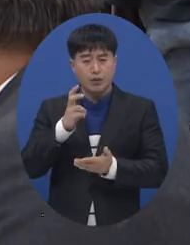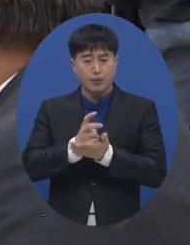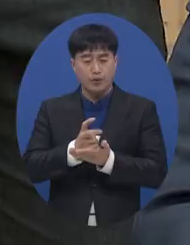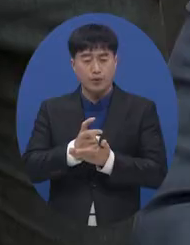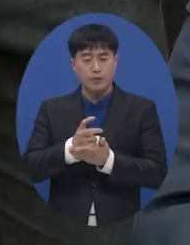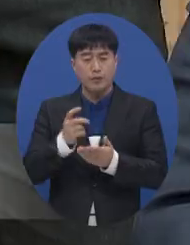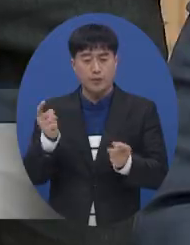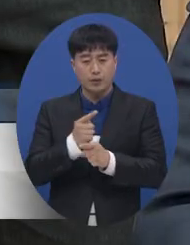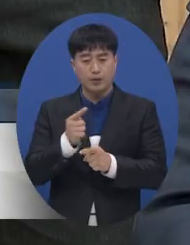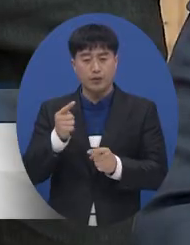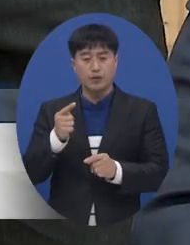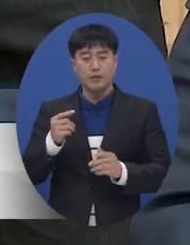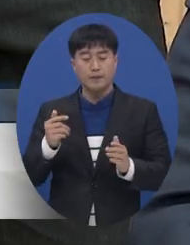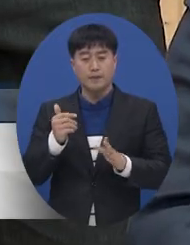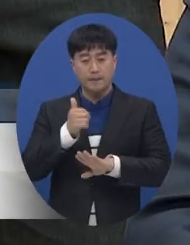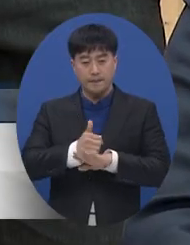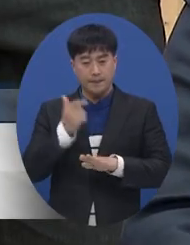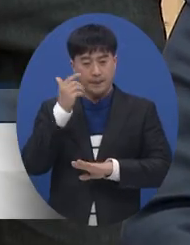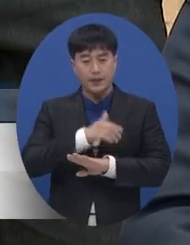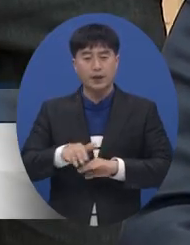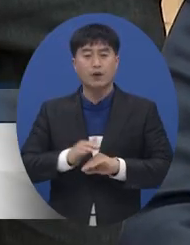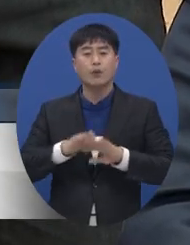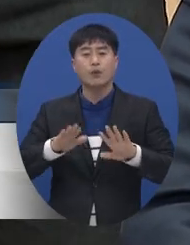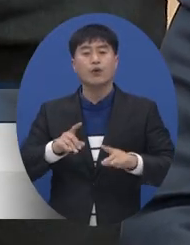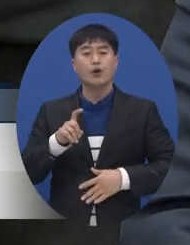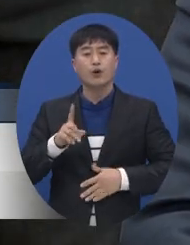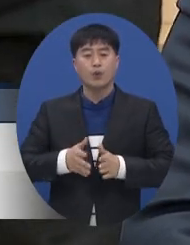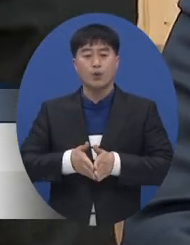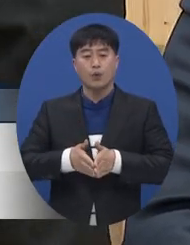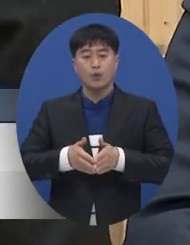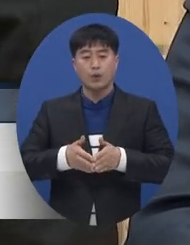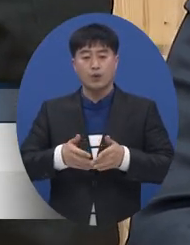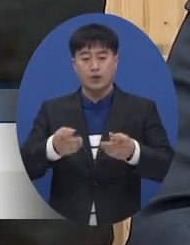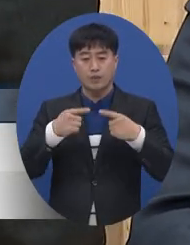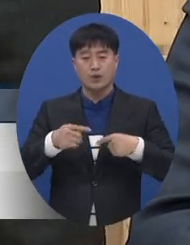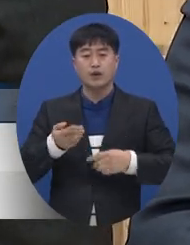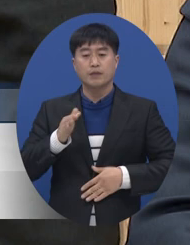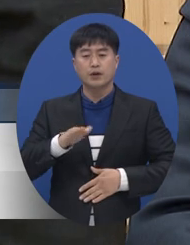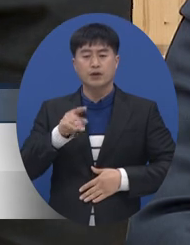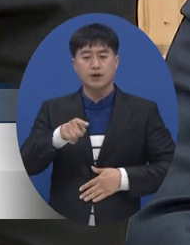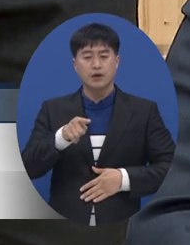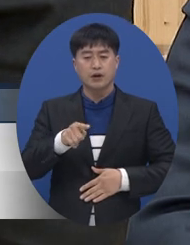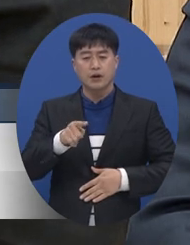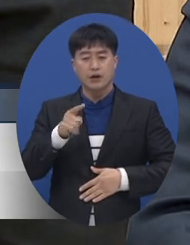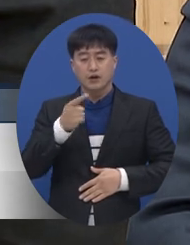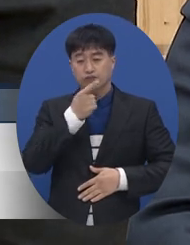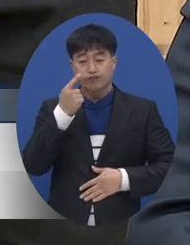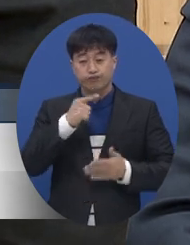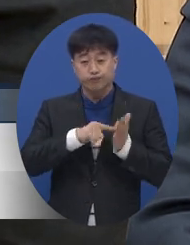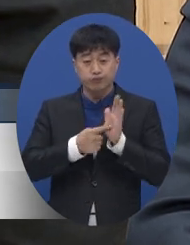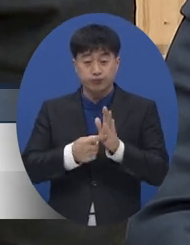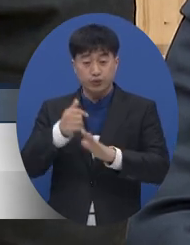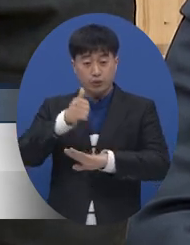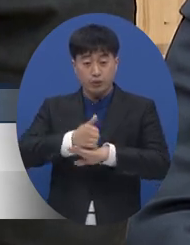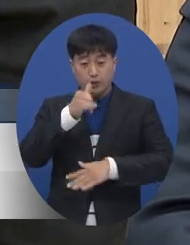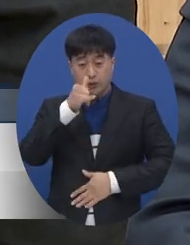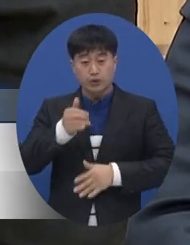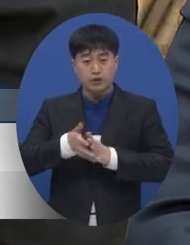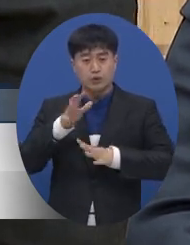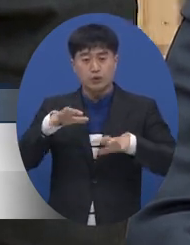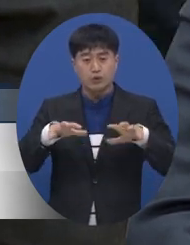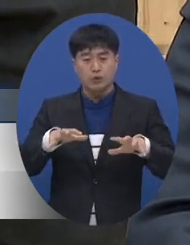계획입니다. 오늘은 11곳이 참여했지만 이게 조금의 가시성이 성과를 내고 또 시도민